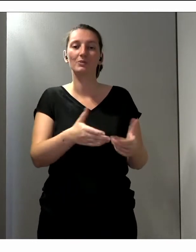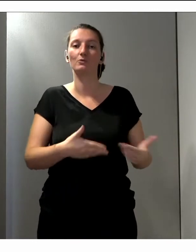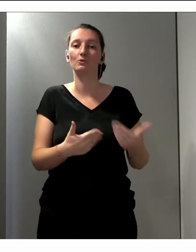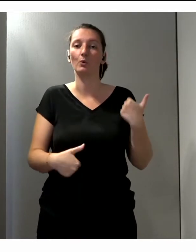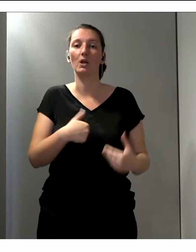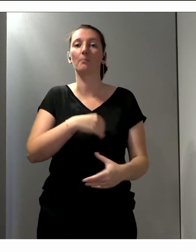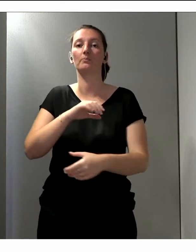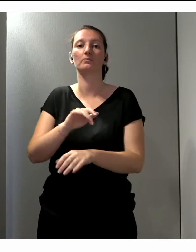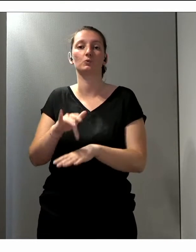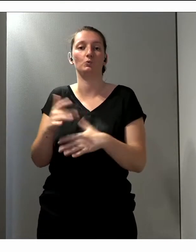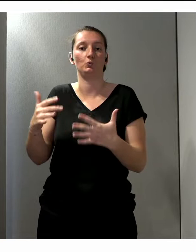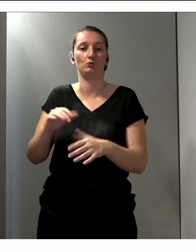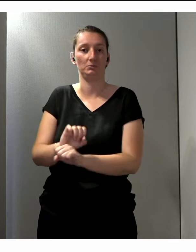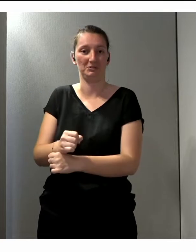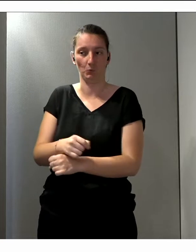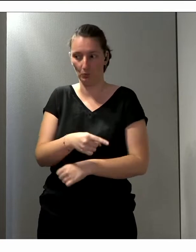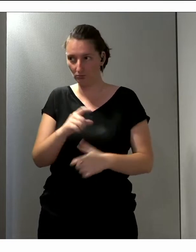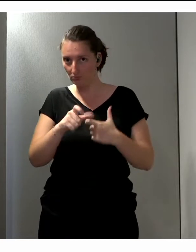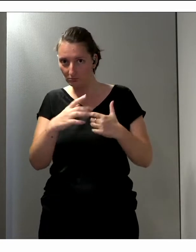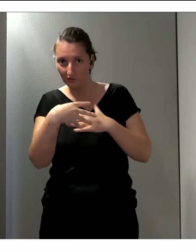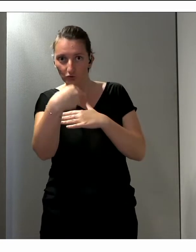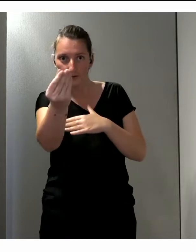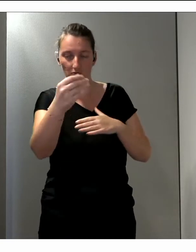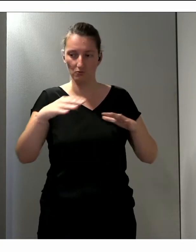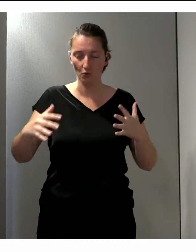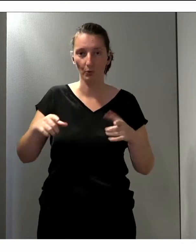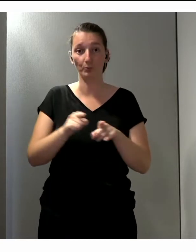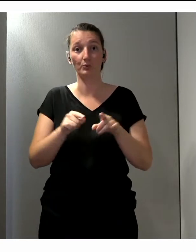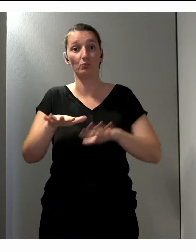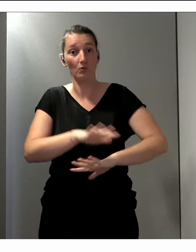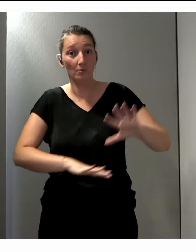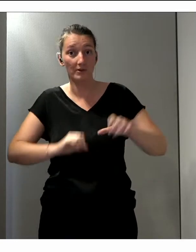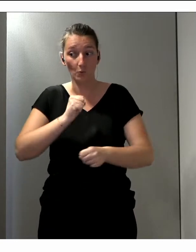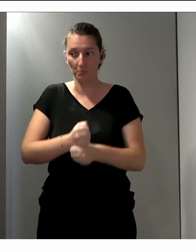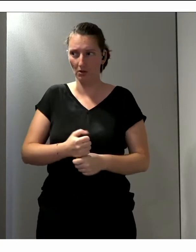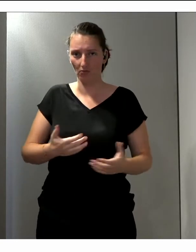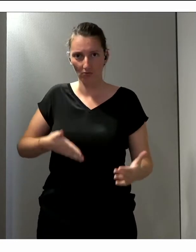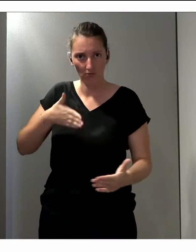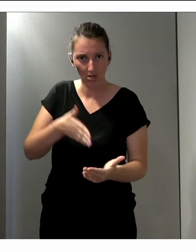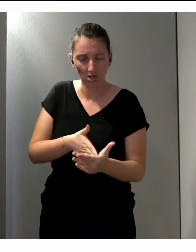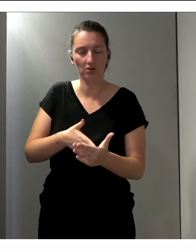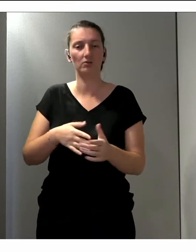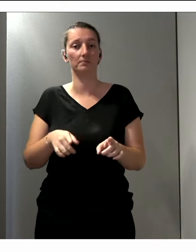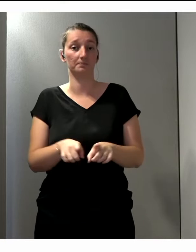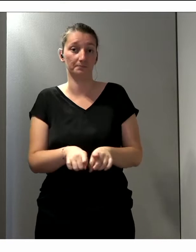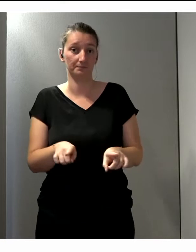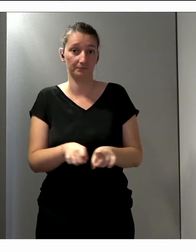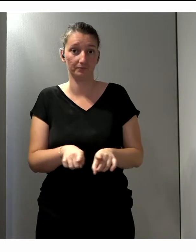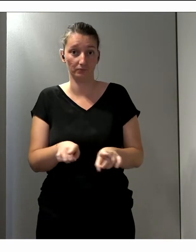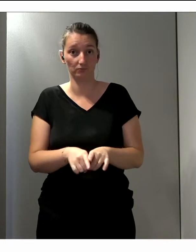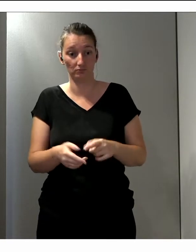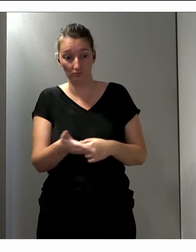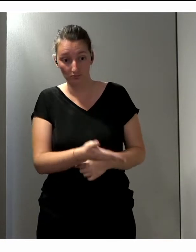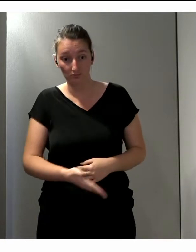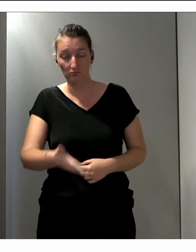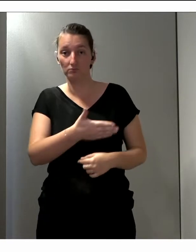la difficulté qu'elles rencontrent pour l'aménagement des peines et la difficulté qu'elles rencontrent également pour